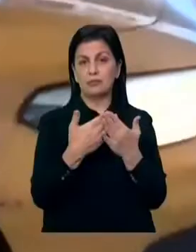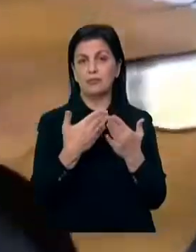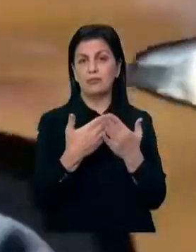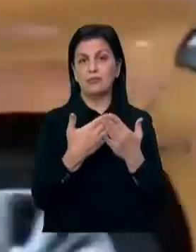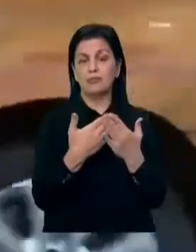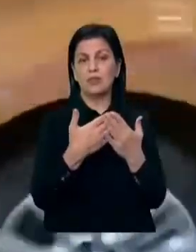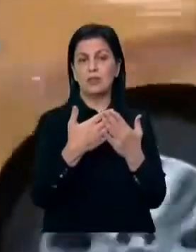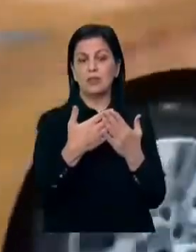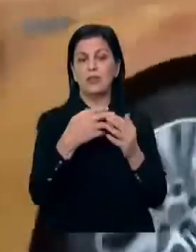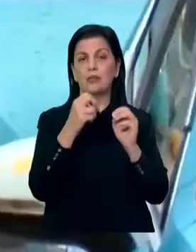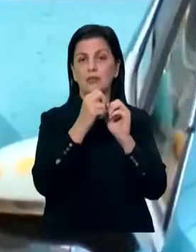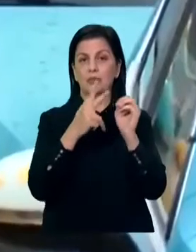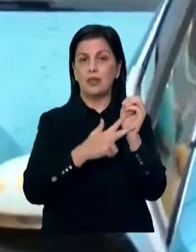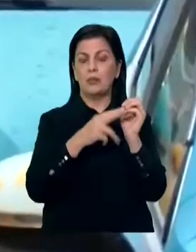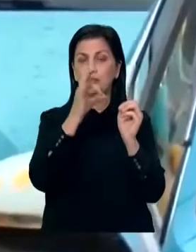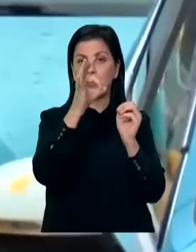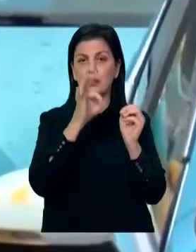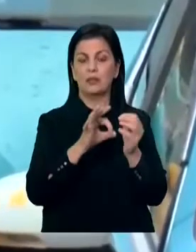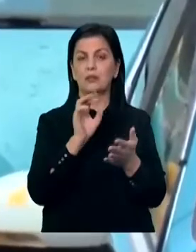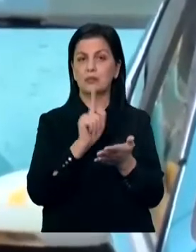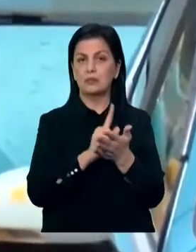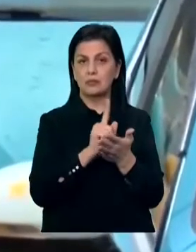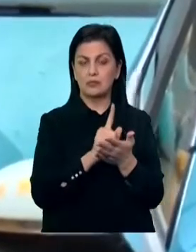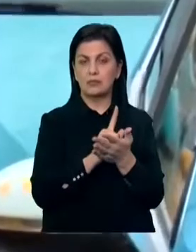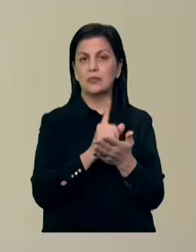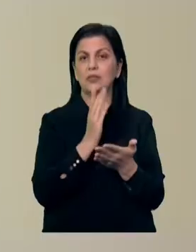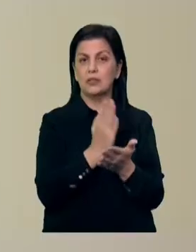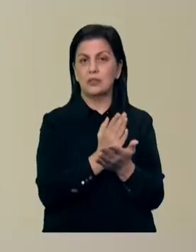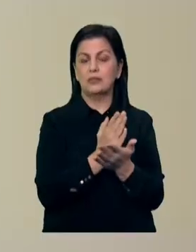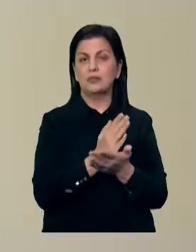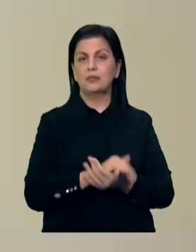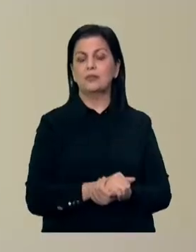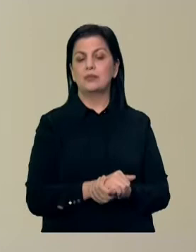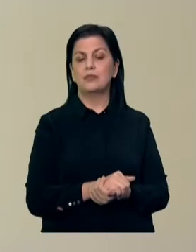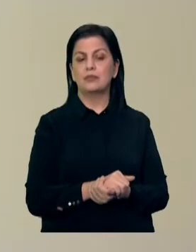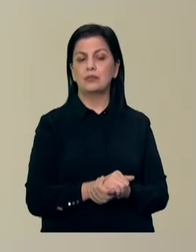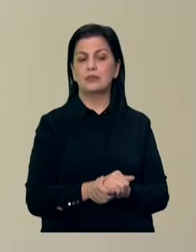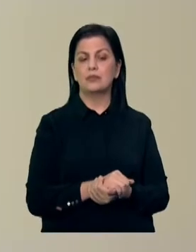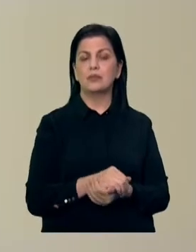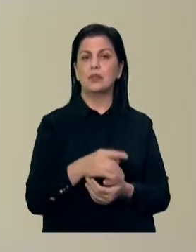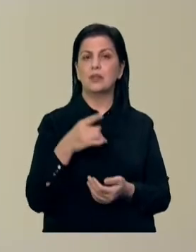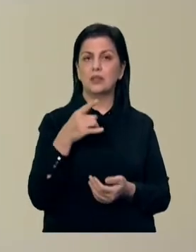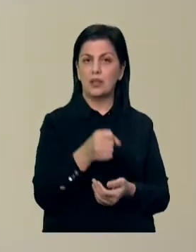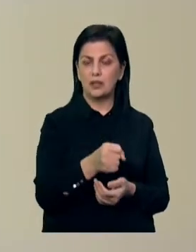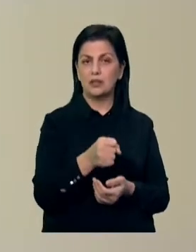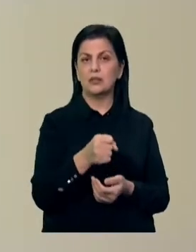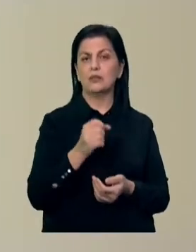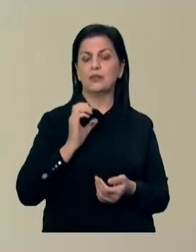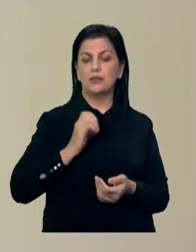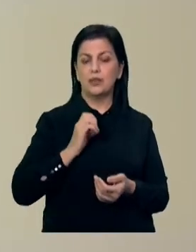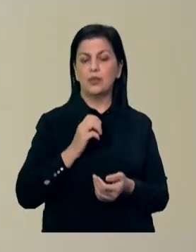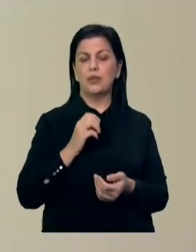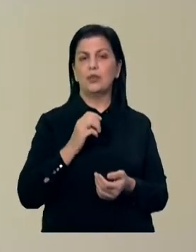də qanuna görə 18%-lik əlavə dəyər vergisi tətbiq edilir. Həm taksilər, həm ticari taksi işletmeciləri